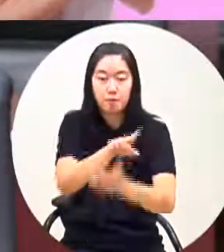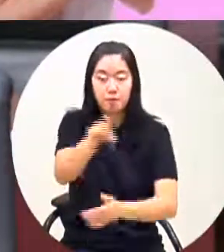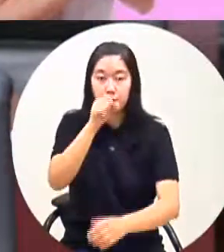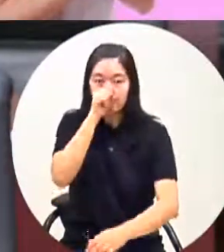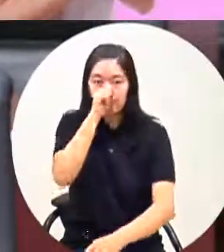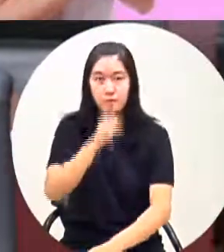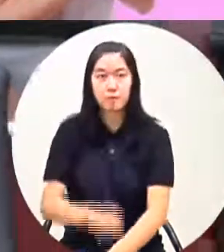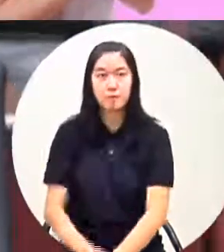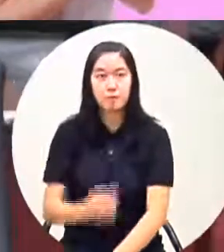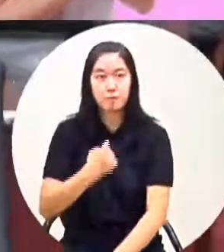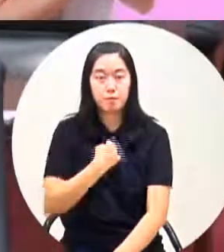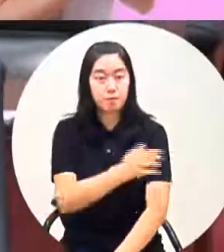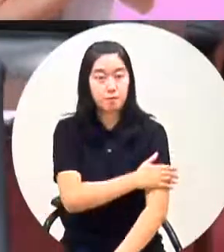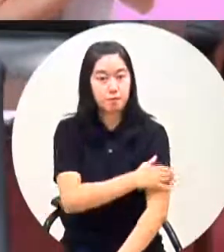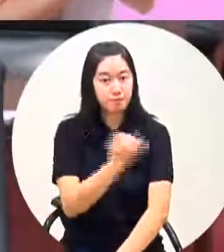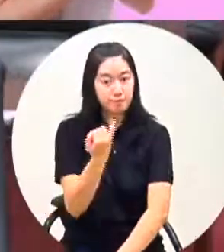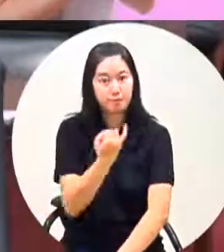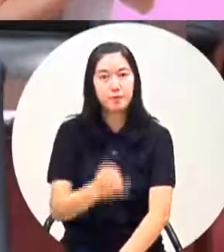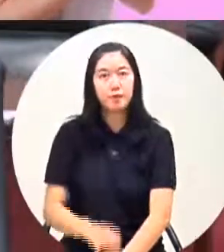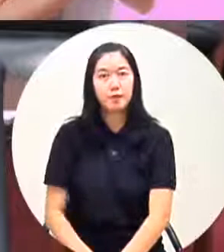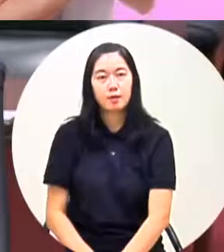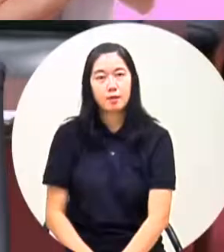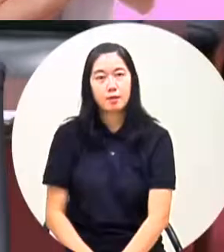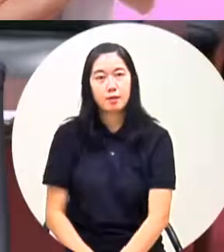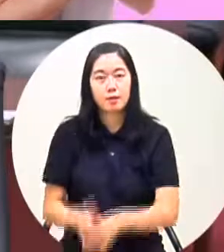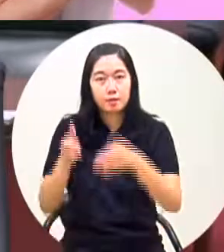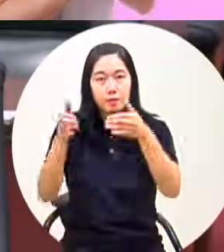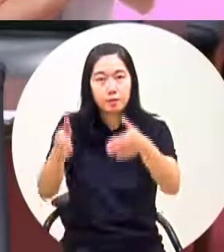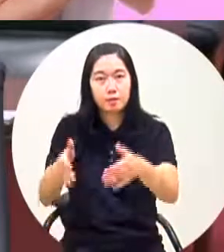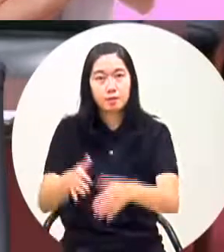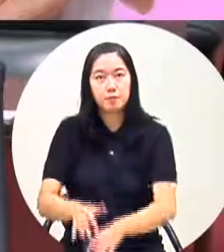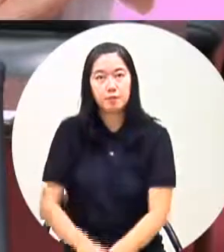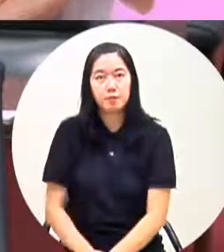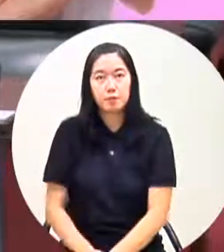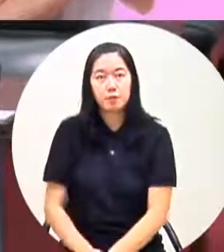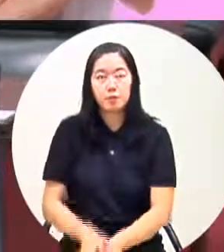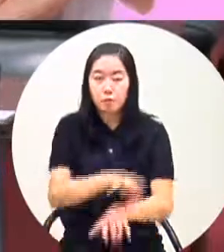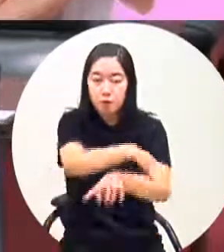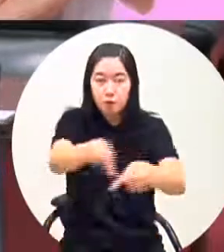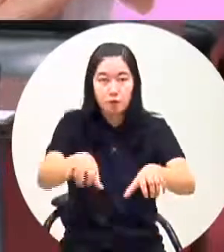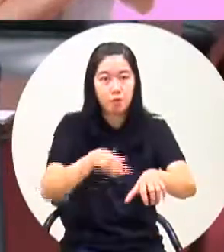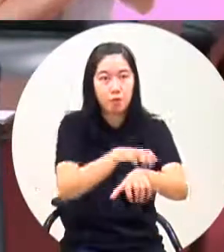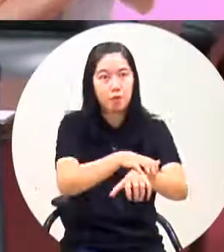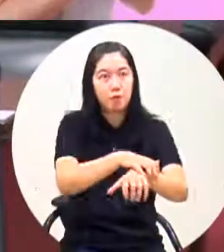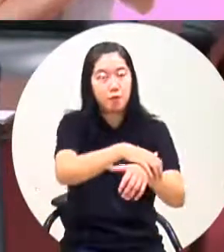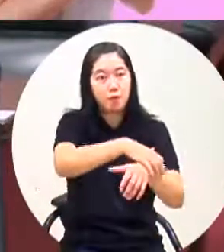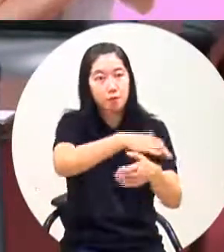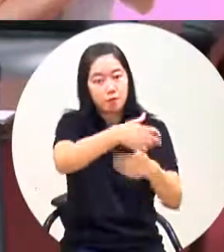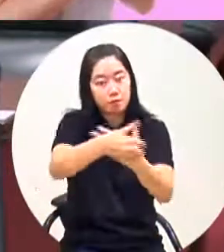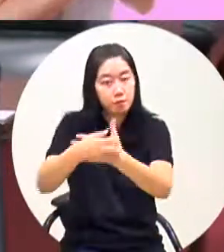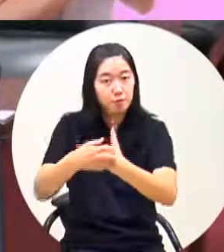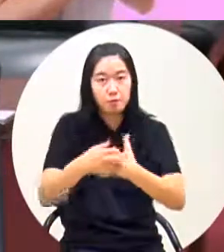翠鸾，针对环卫部门的业务报告提出质询跟探讨。